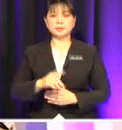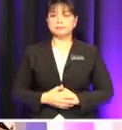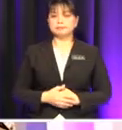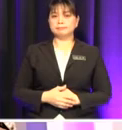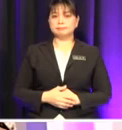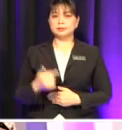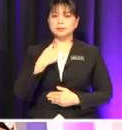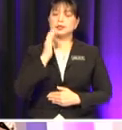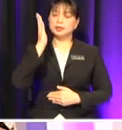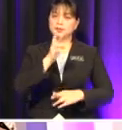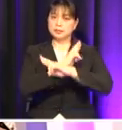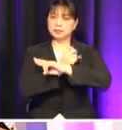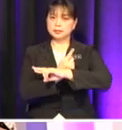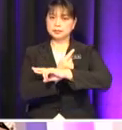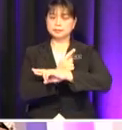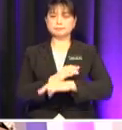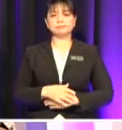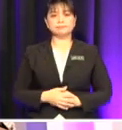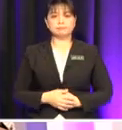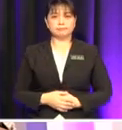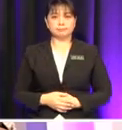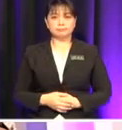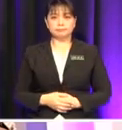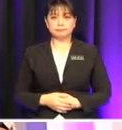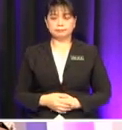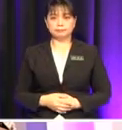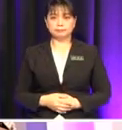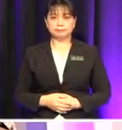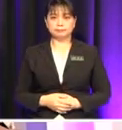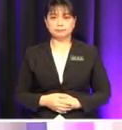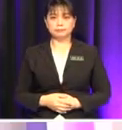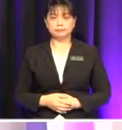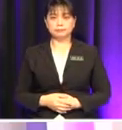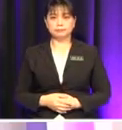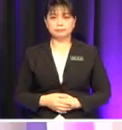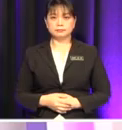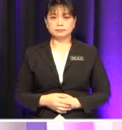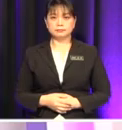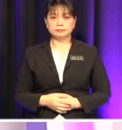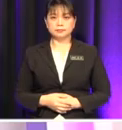kita akan seketika teruskan bersama kami untuk sukses SPM 2022